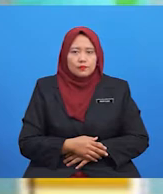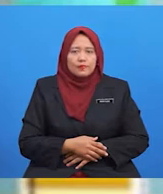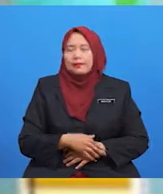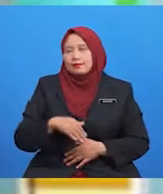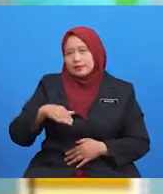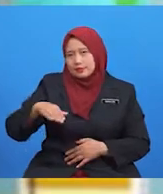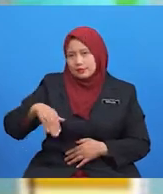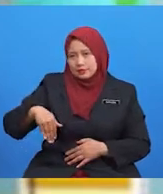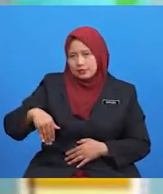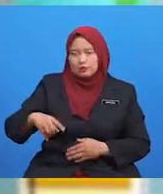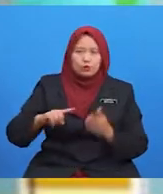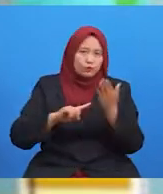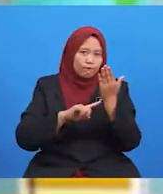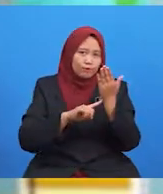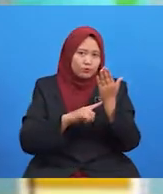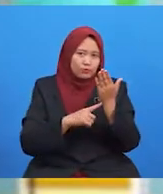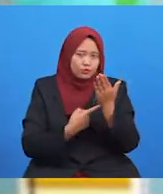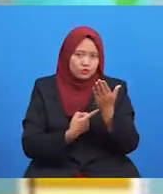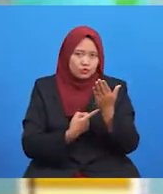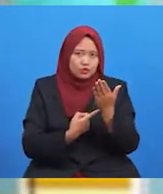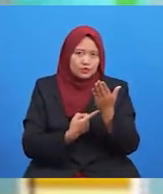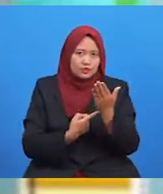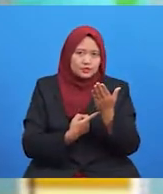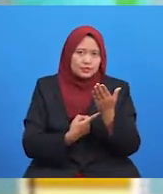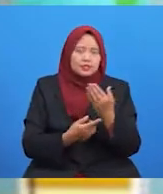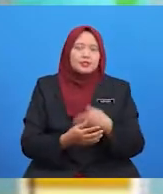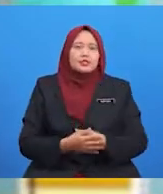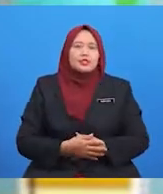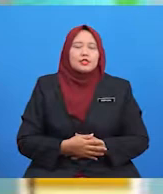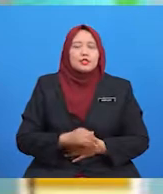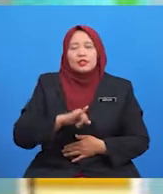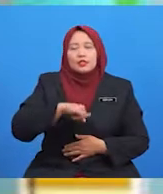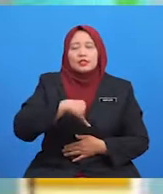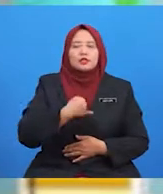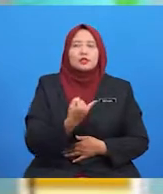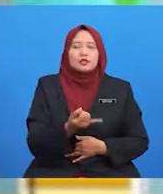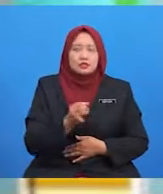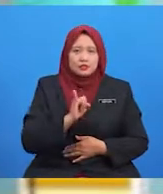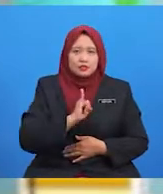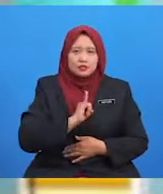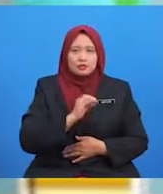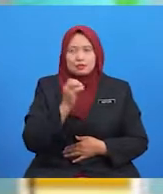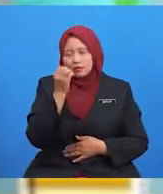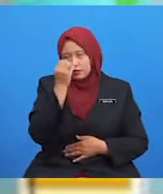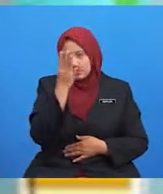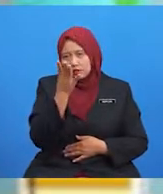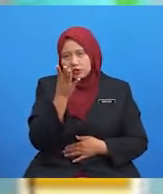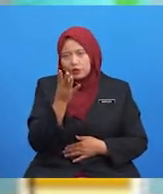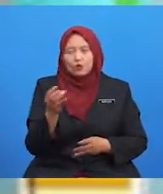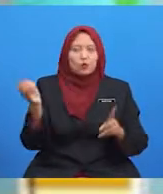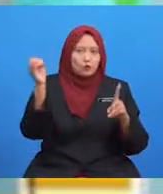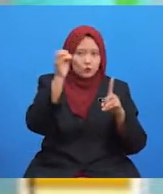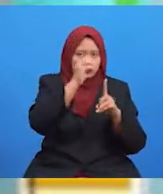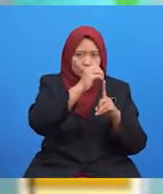Sebelum kita memulakan pembelajaran, ingin saya tekankan tentang objektif